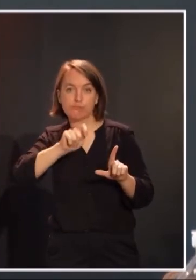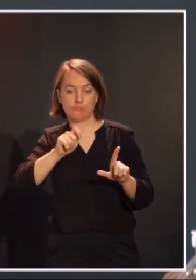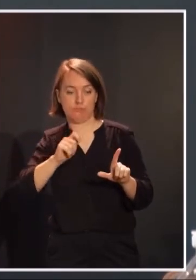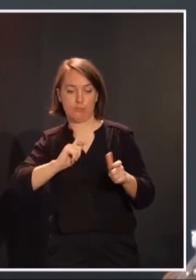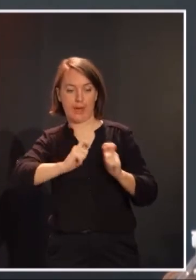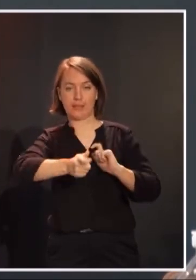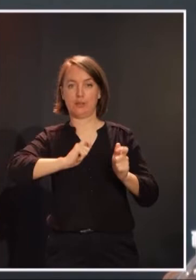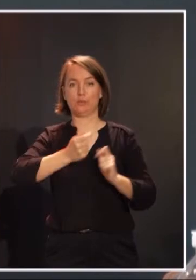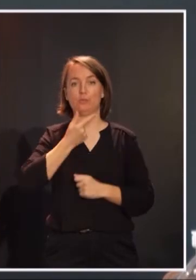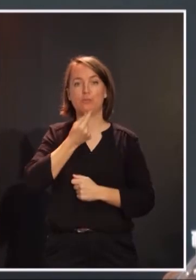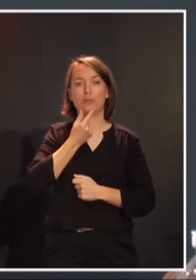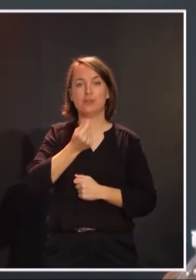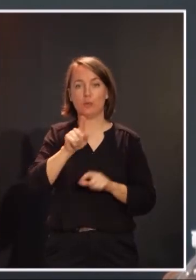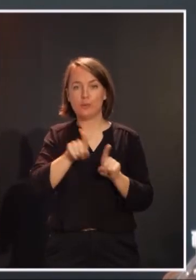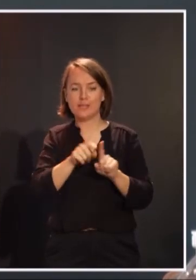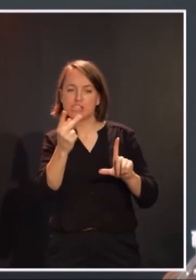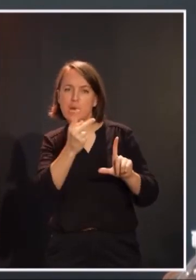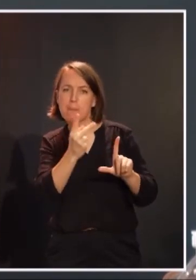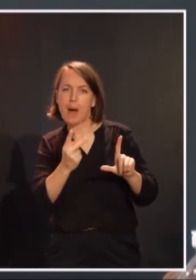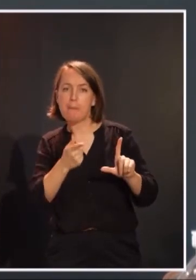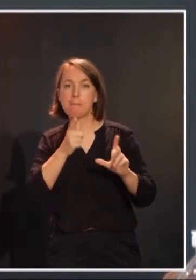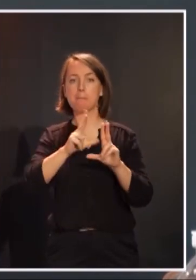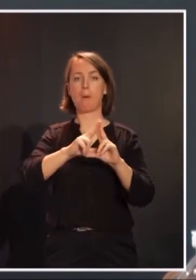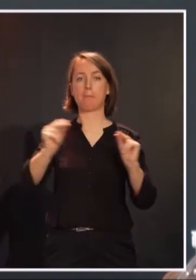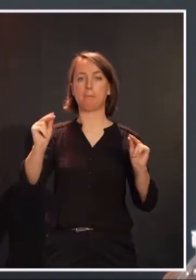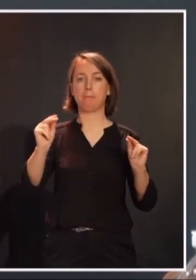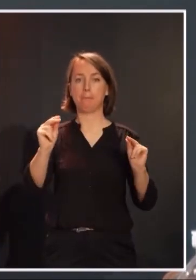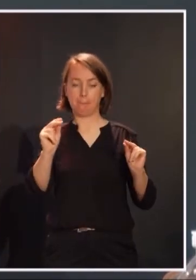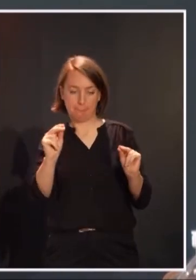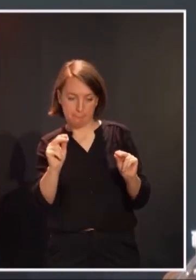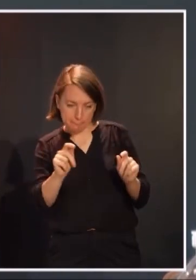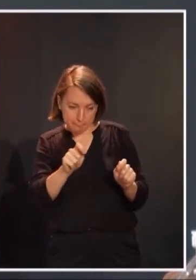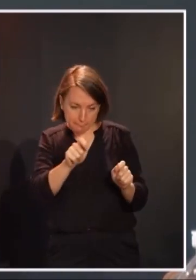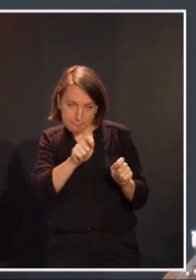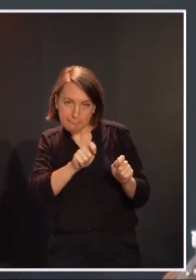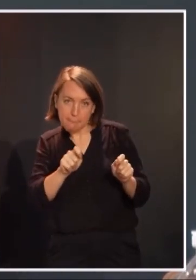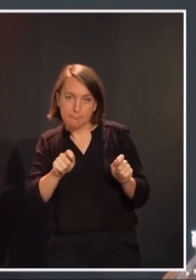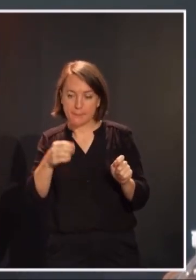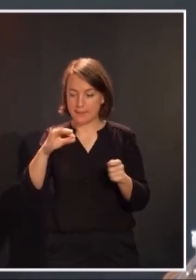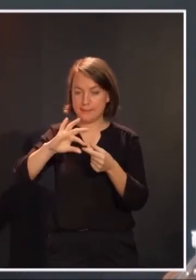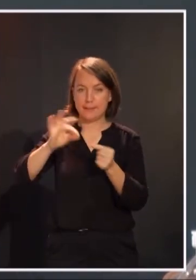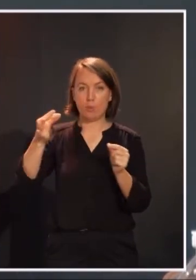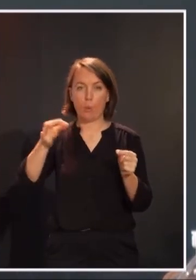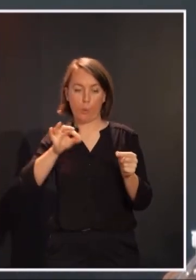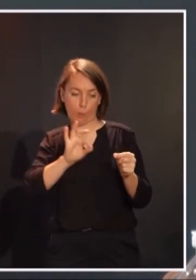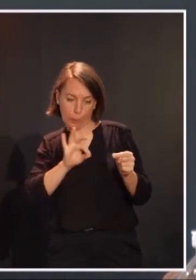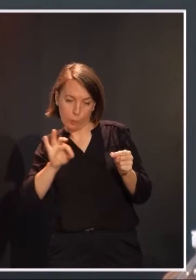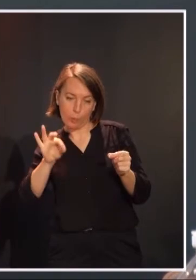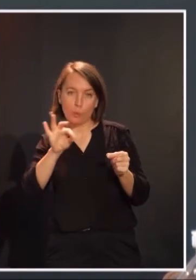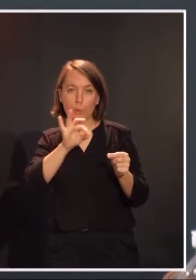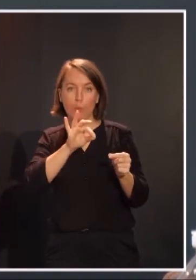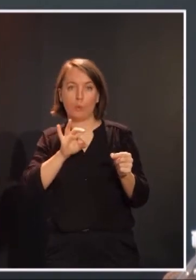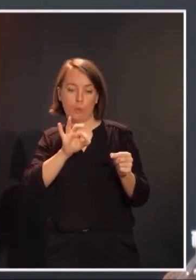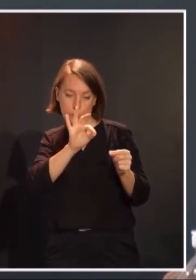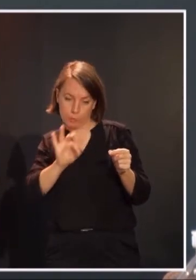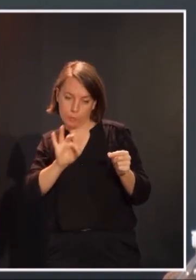de manière plus propre en fait, parce que grâce au stylet, tous les traits qu'elle va